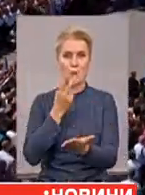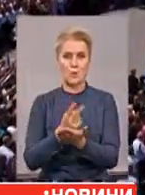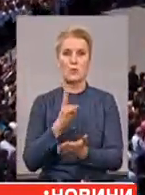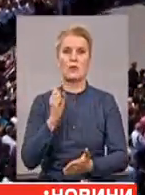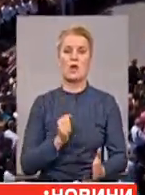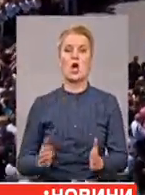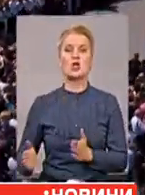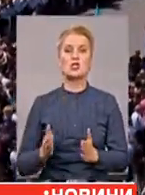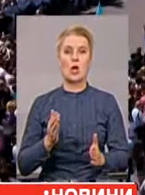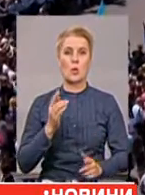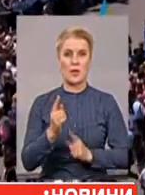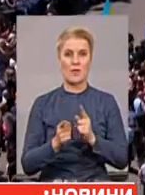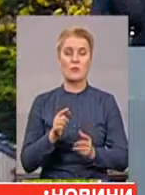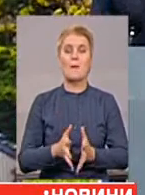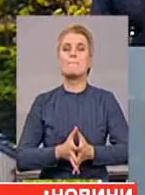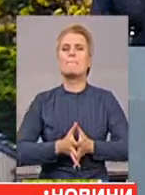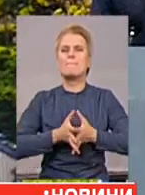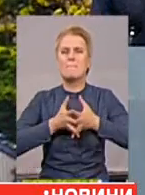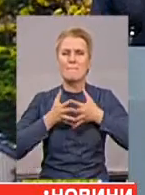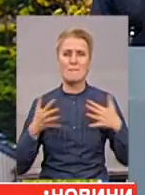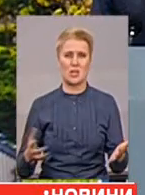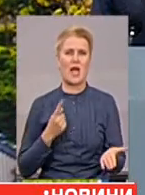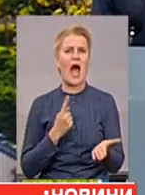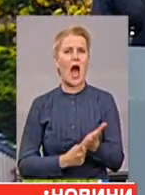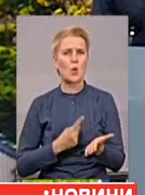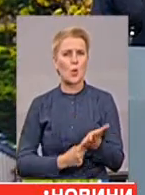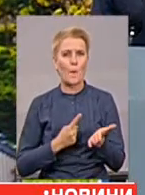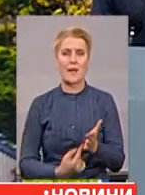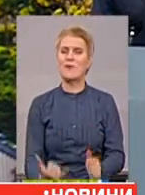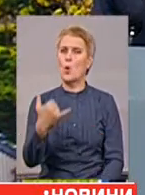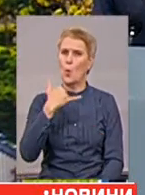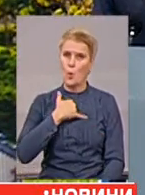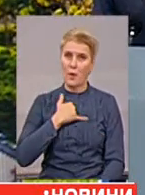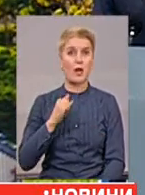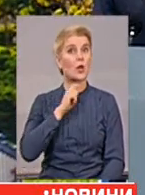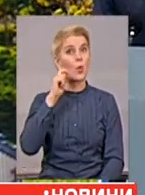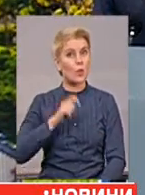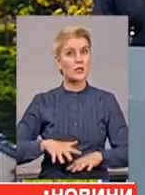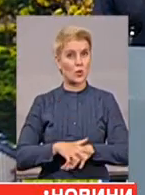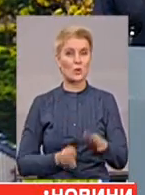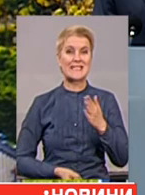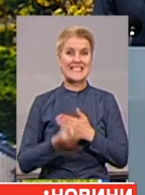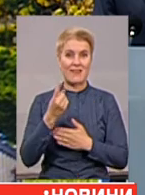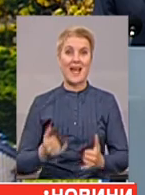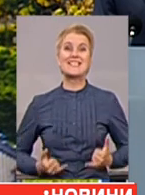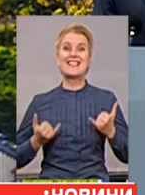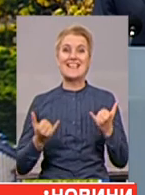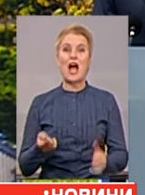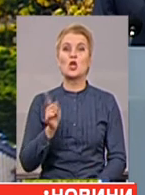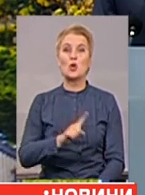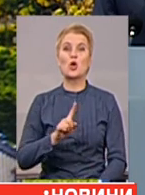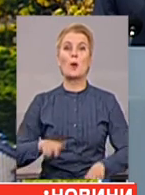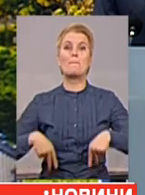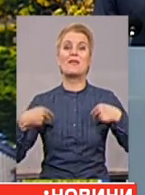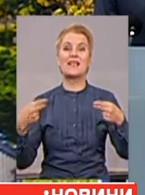тим більше аргументів в мене і в українського народу з'являється для того, щоб